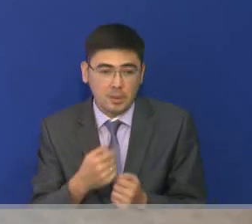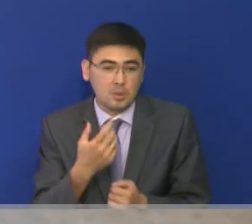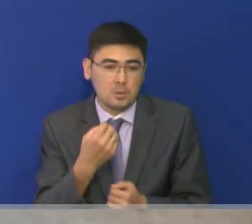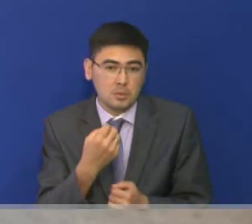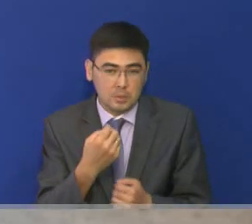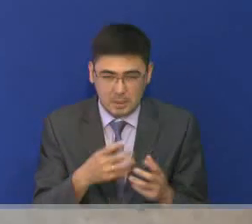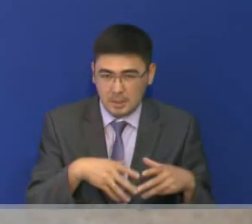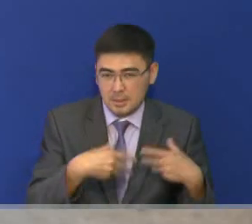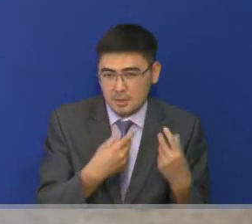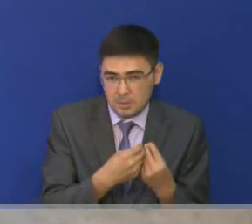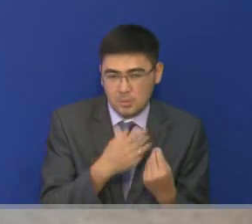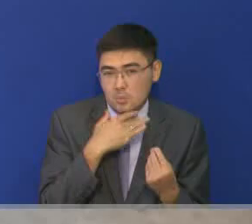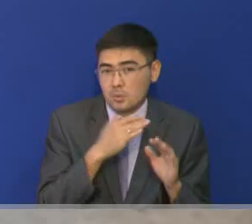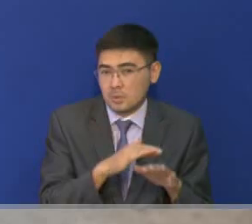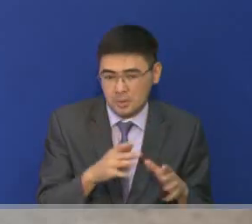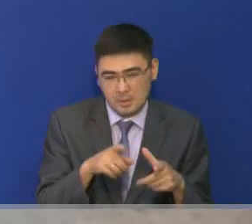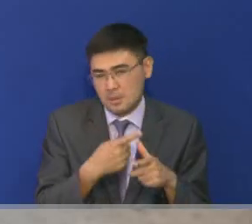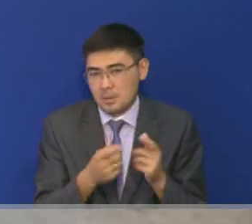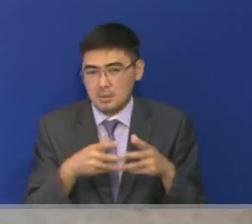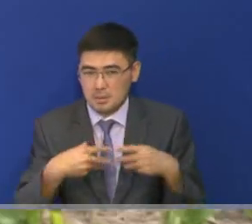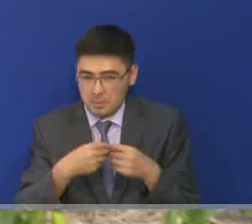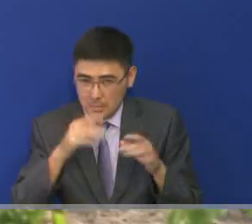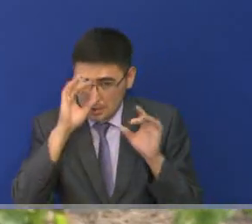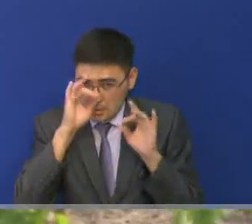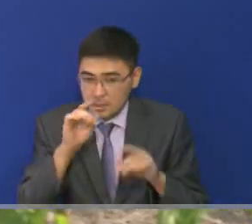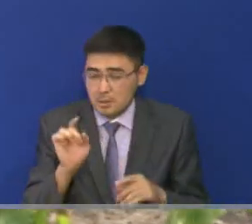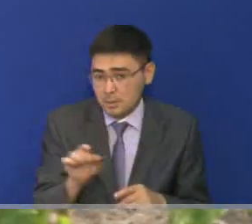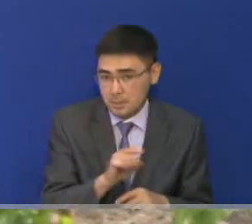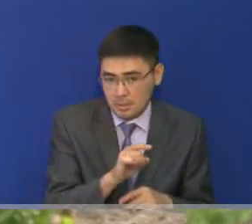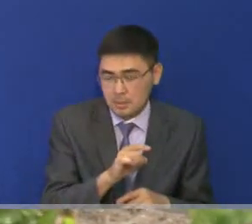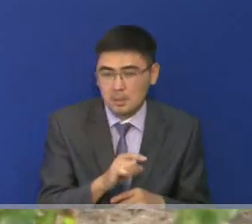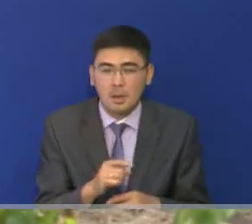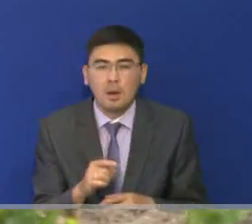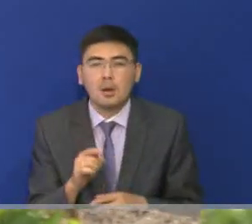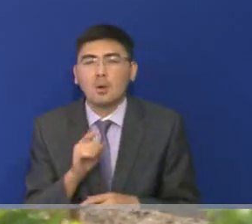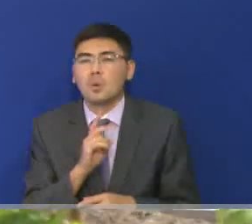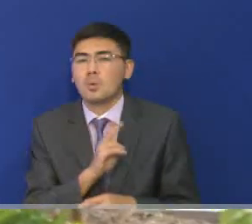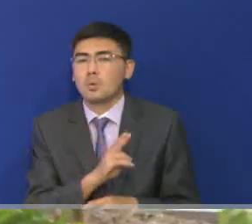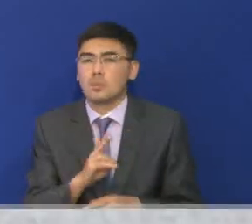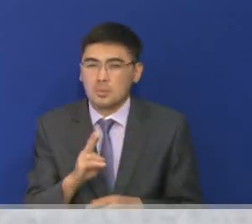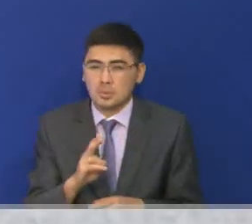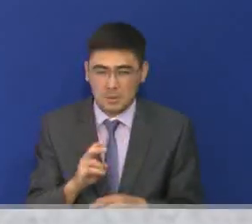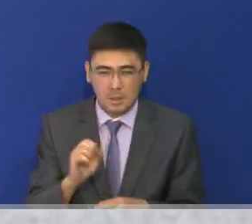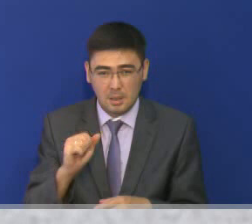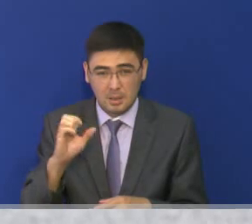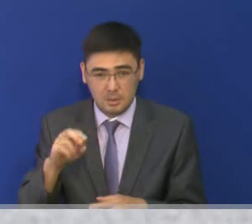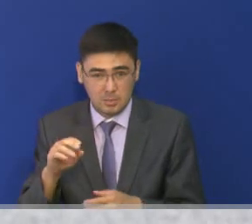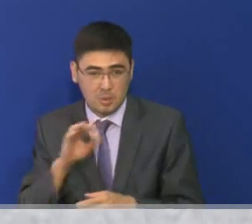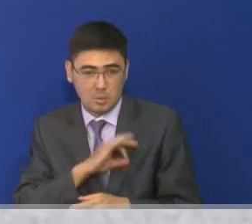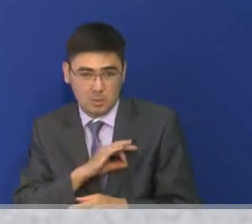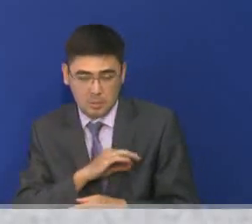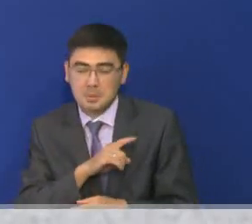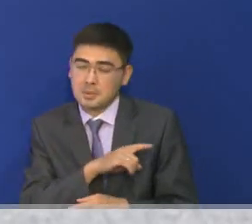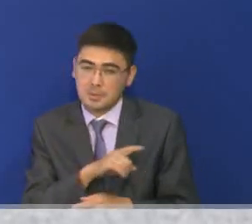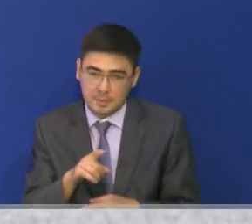және аз қамтылған отбасылар, мүмкіндігі шектеулі жандар мен атаулы әлеуметтік көмек алушылар үшін талаптар жеңілдетілген. Олардың арнайы